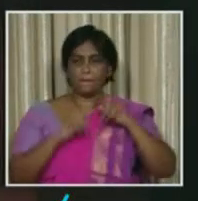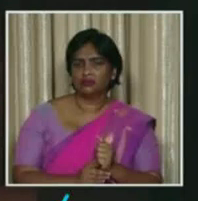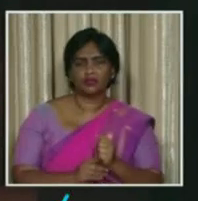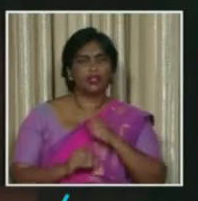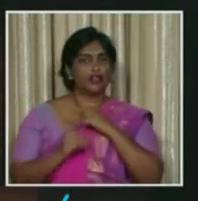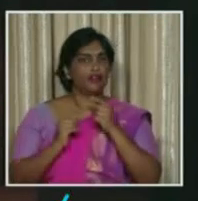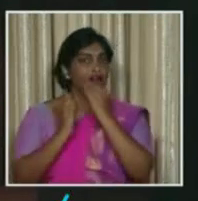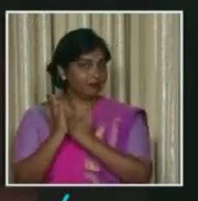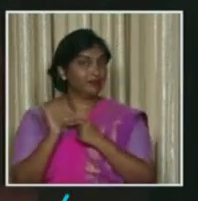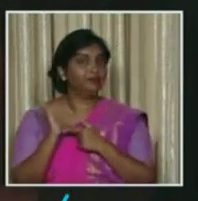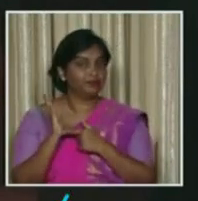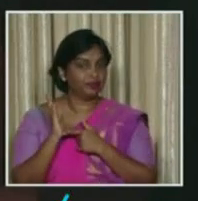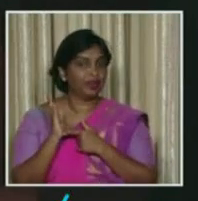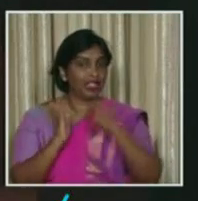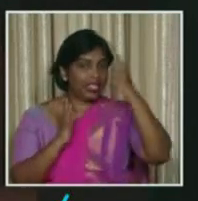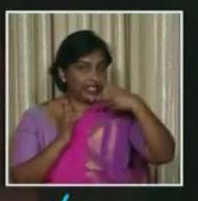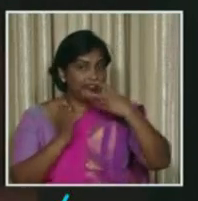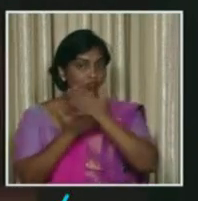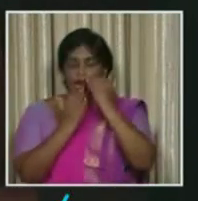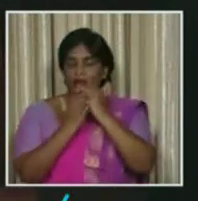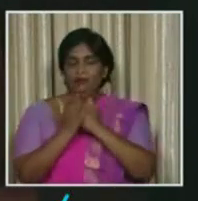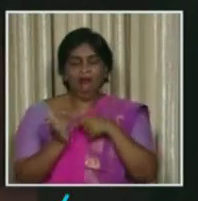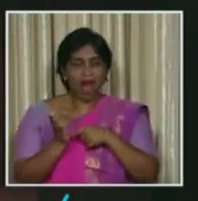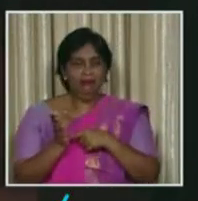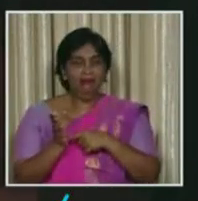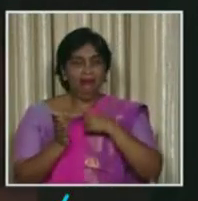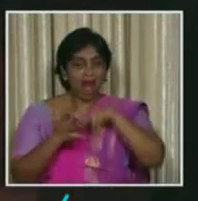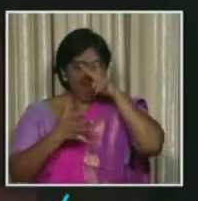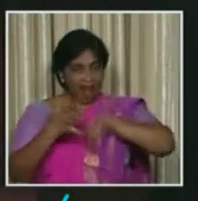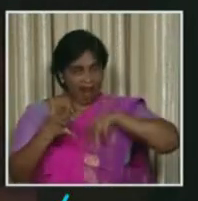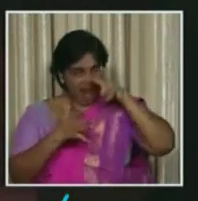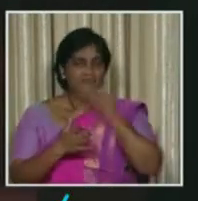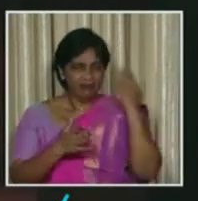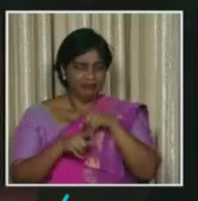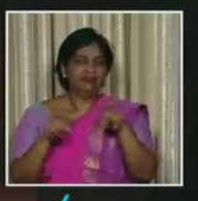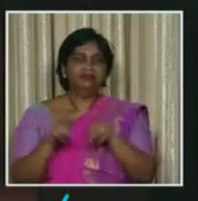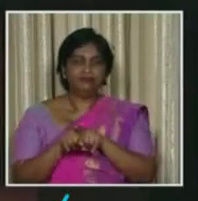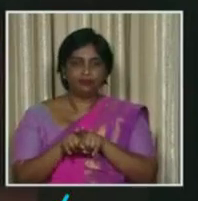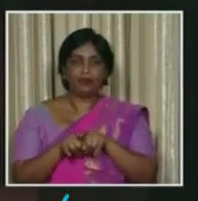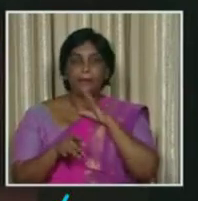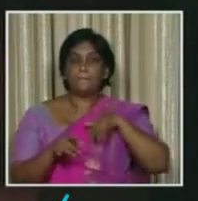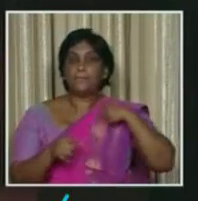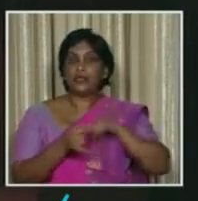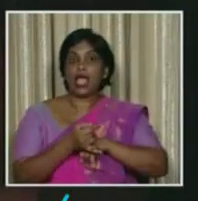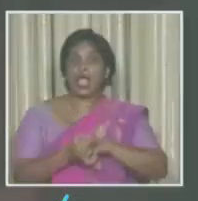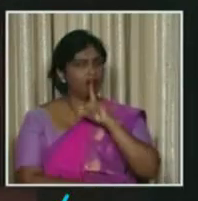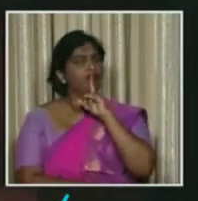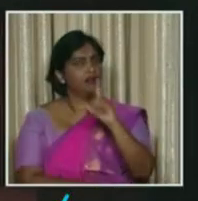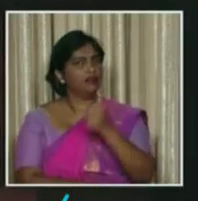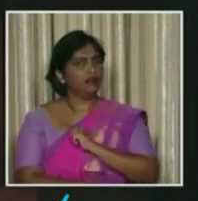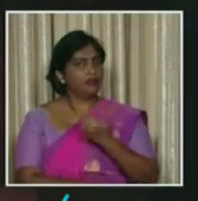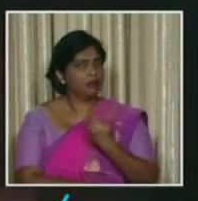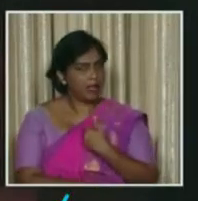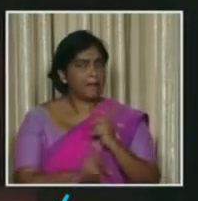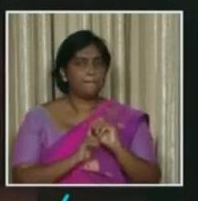මොහොතක වොලියුම් 2 දෙවෙනි සහ තුන්වෙනි parts ඒව පරිශීලනය කරන්න පුළුවන් මහලේකම්වරයාගේ අධීක්ෂණය යටතේ. මම